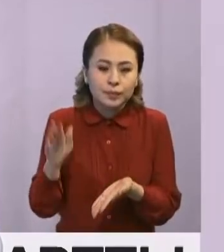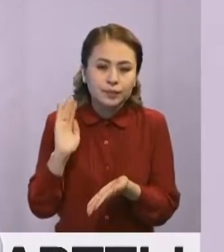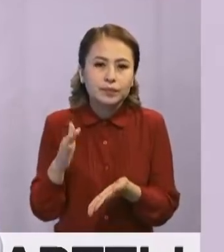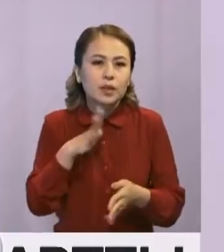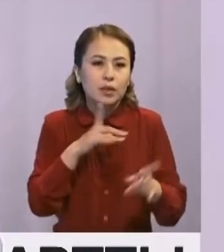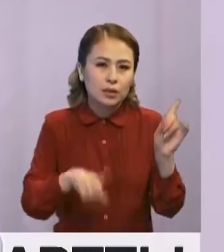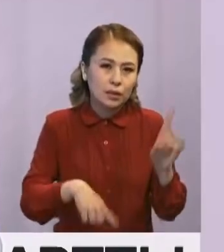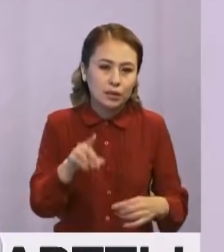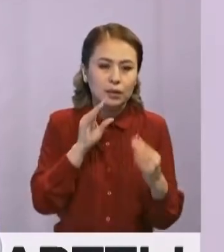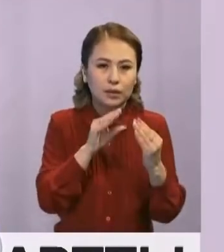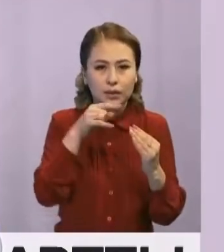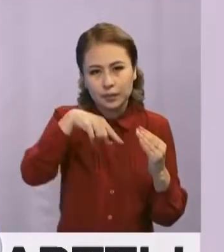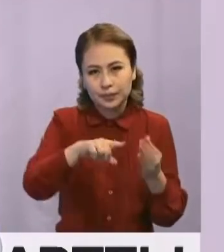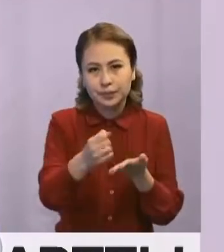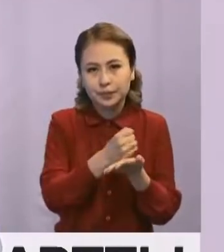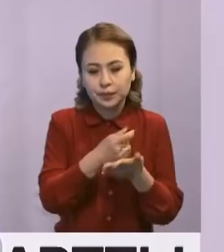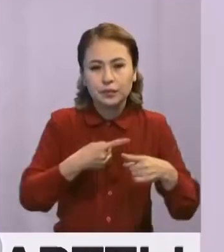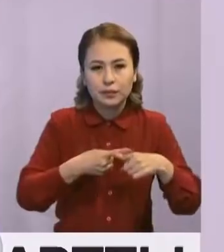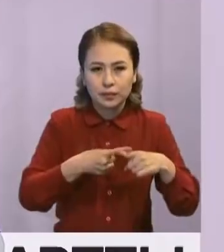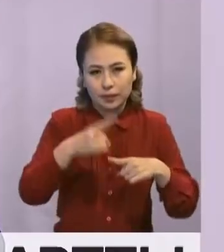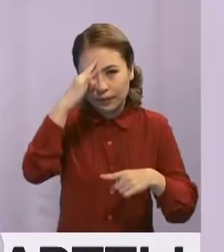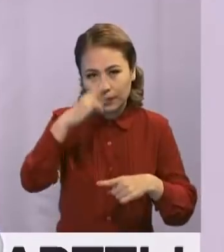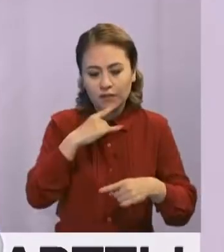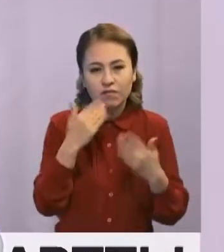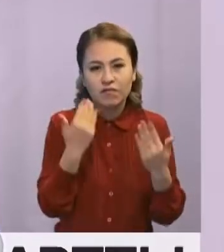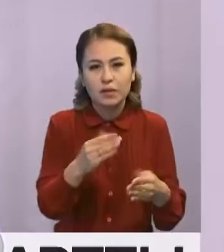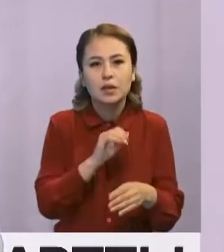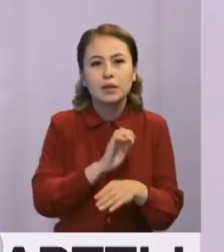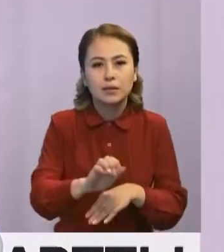кейбір автомобильдің құрал жабдықтарының тең жартысы Қазақстанда жасалған.